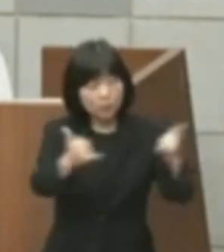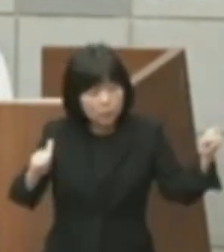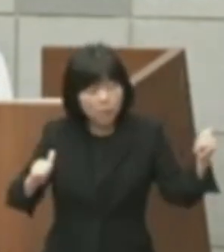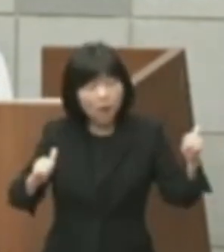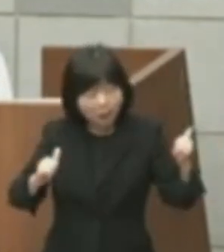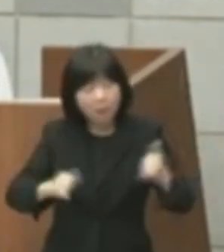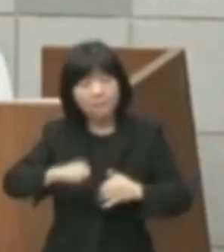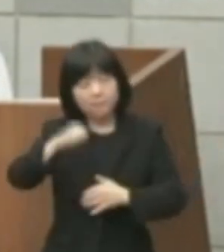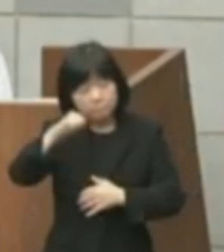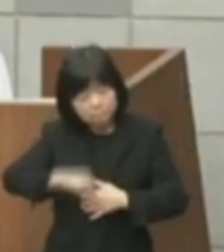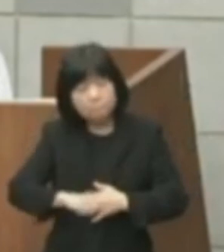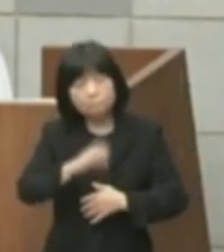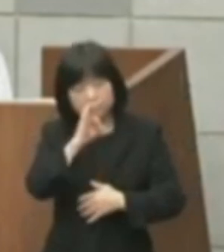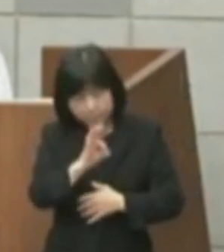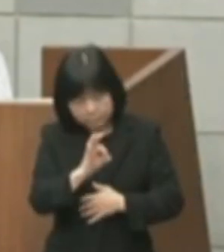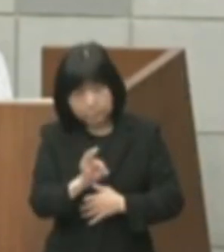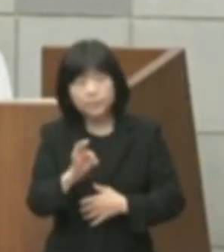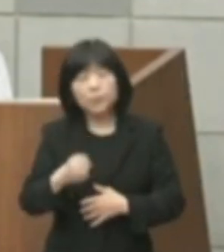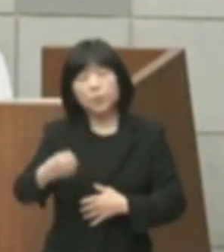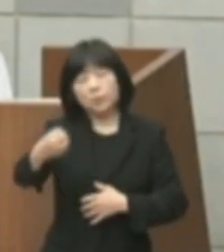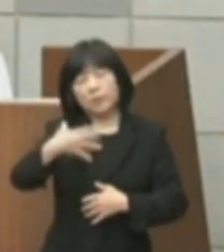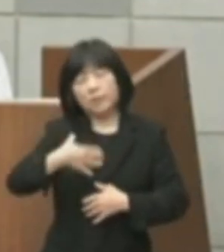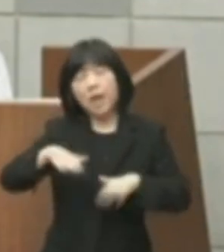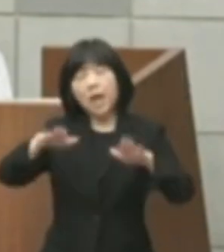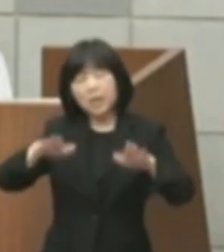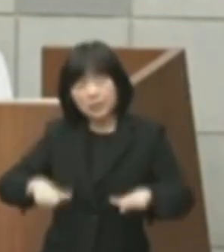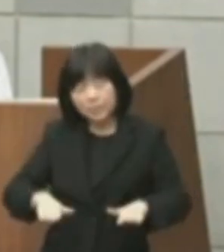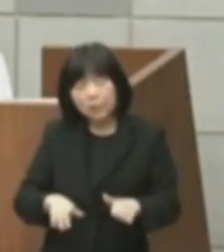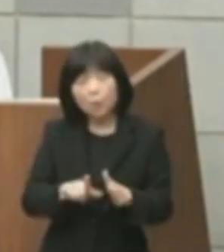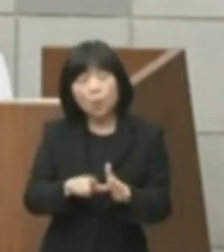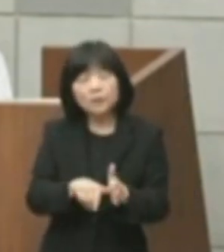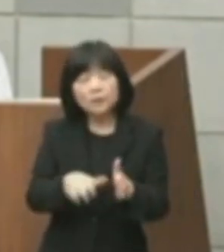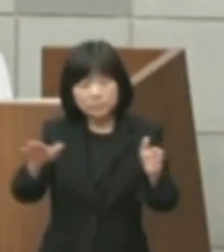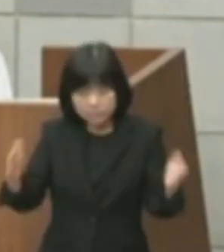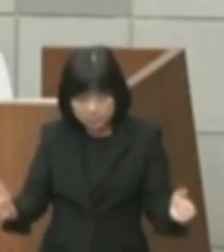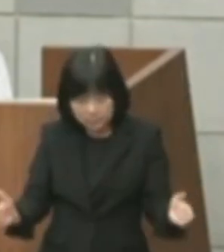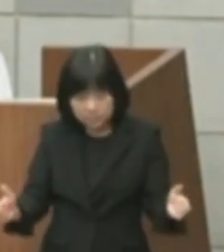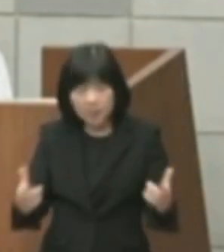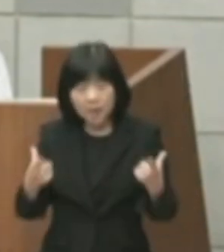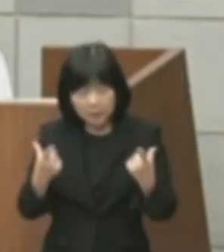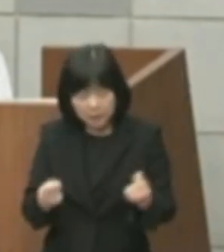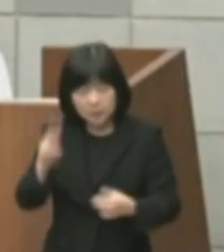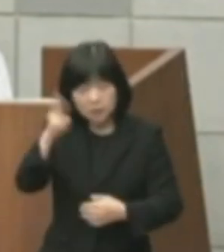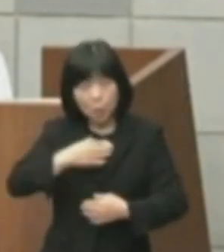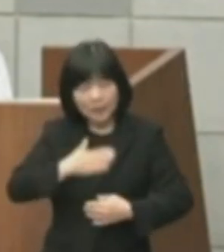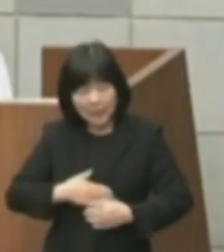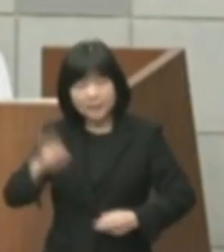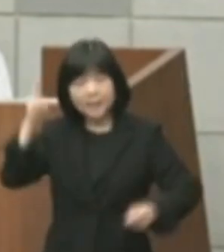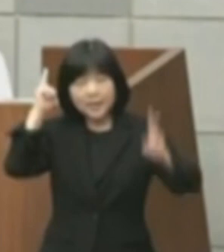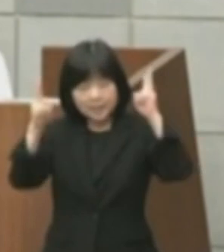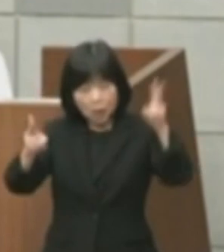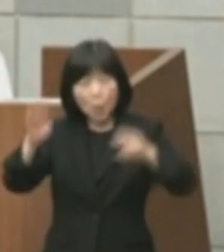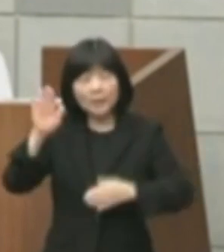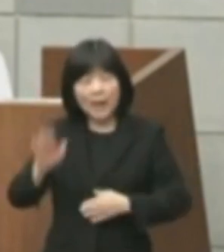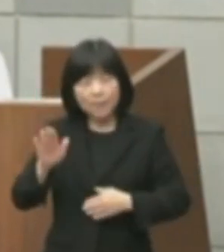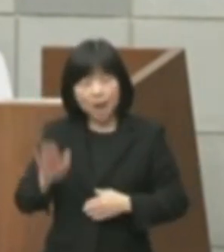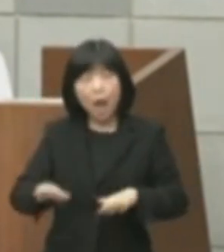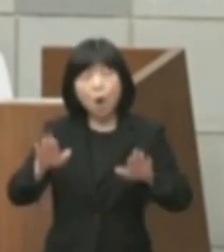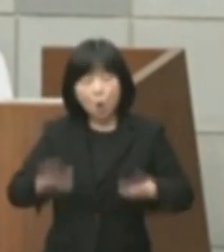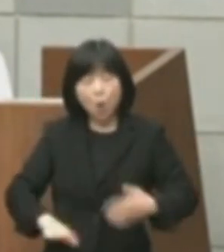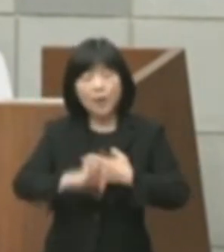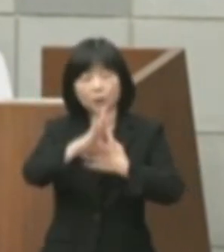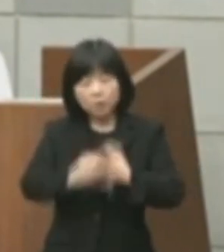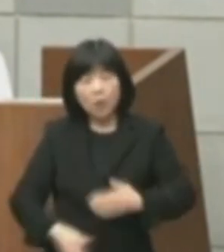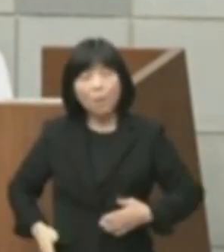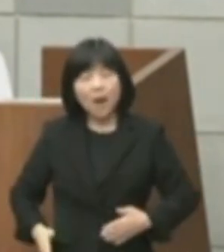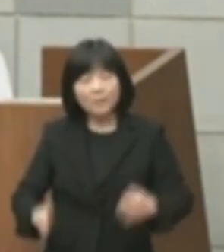ので、まあ、言葉あれですけど、今の時代をしっかりご理解されている企業であれば今回の条例は当然賛成だと思い